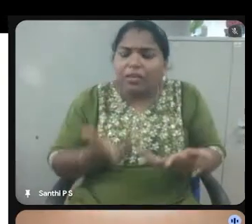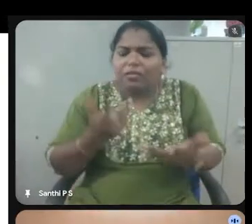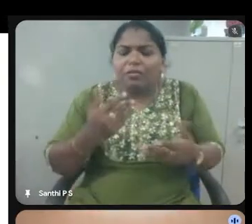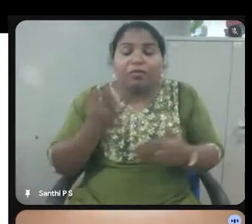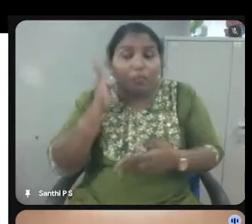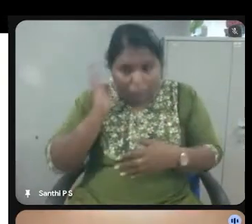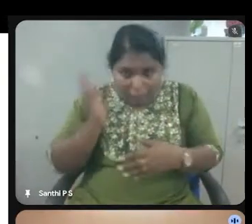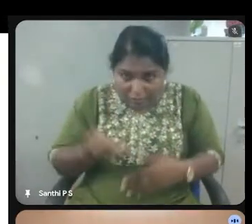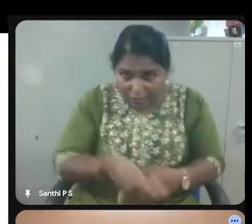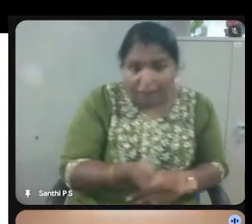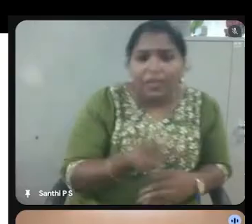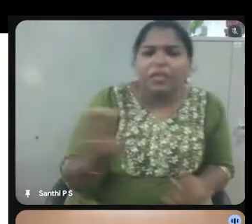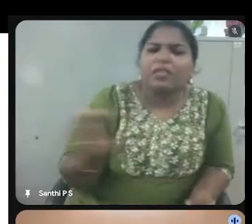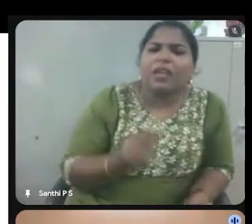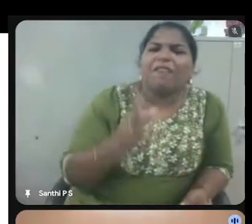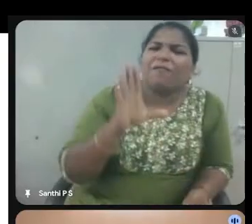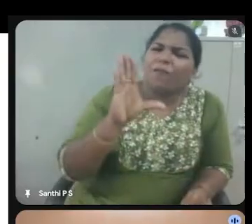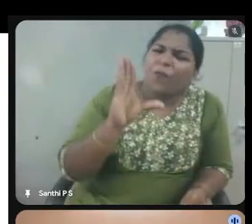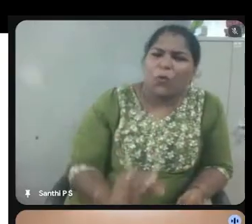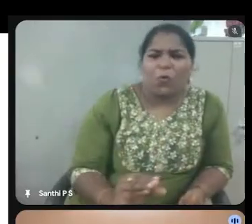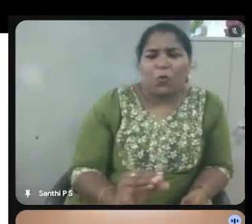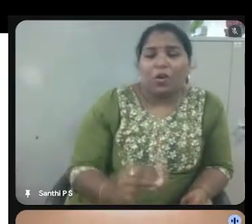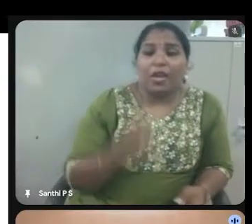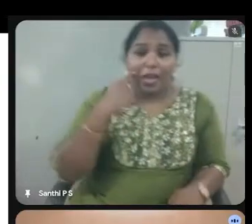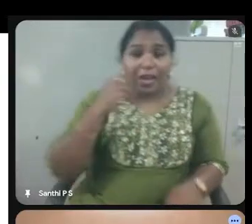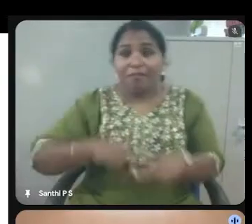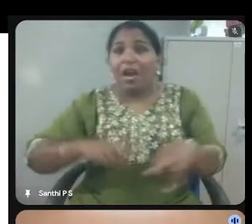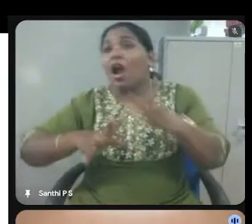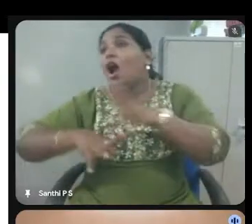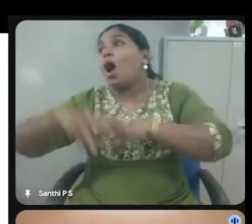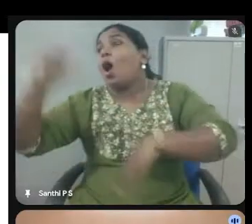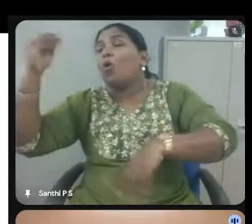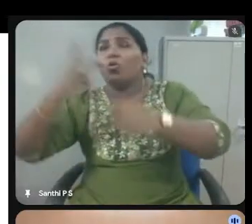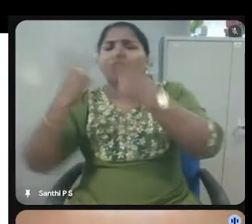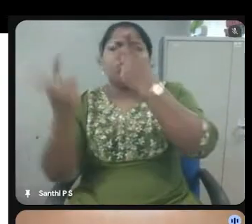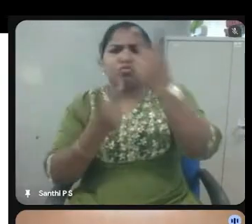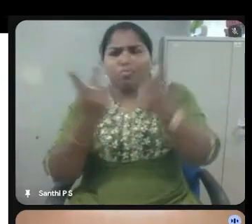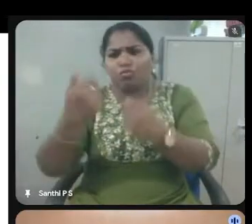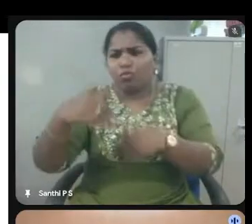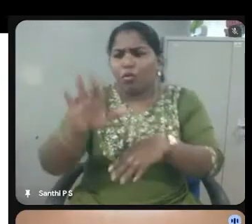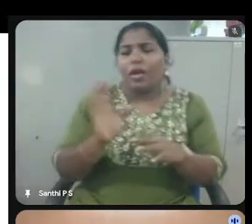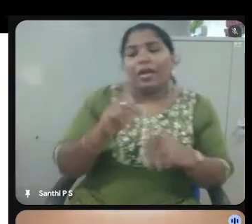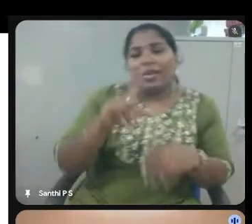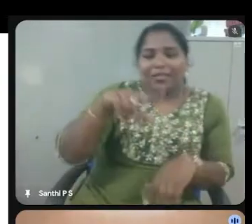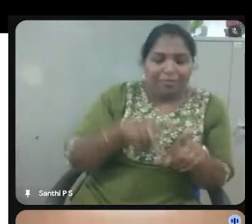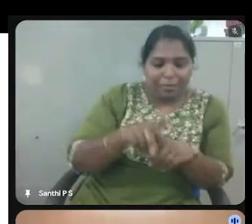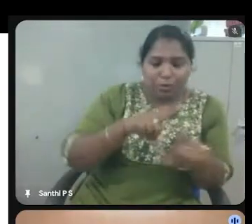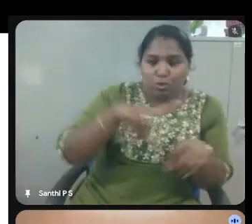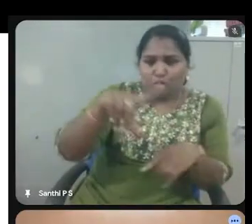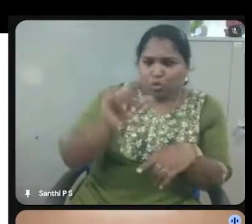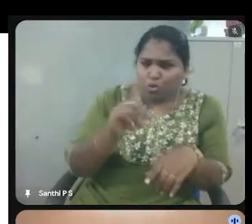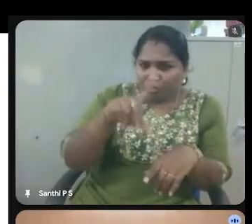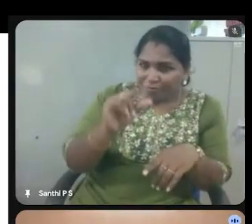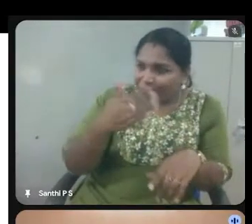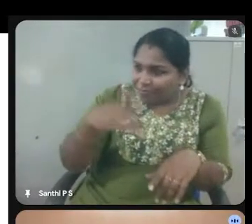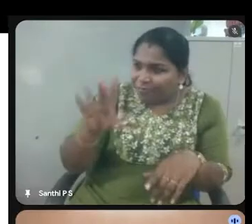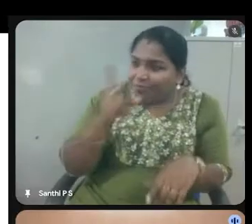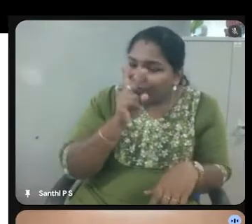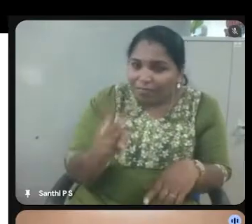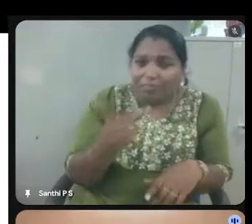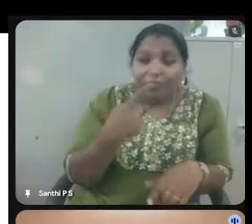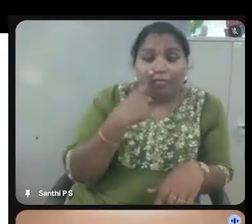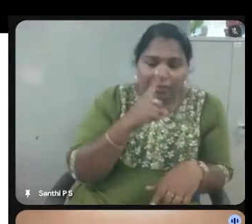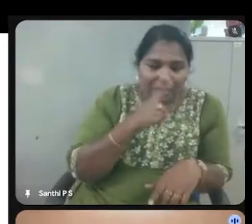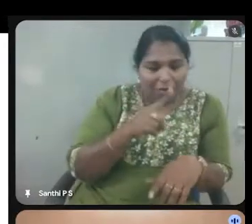കുറച്ച് പേര് മാത്രമാണ്. അല്ലെങ്കിൽ പുറത്ത് ട്രാവൽ ചെയ്യുമ്പോൾ നമ്മൾ സ്ഥിരം ഇപ്പൊ നമുക്ക് ലുലുവിലൊക്കെ പോയ സ്ഥിരം കാണാവുന്ന കാഴ്ച അല്ലെ, പാരന്റ്സ് കുട്ടികളായിട്ട്